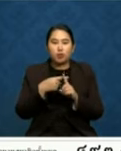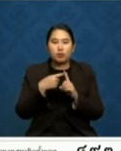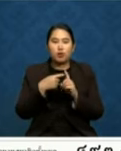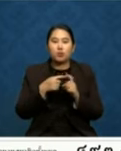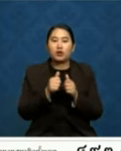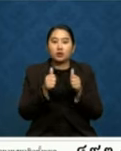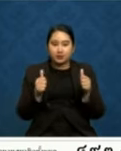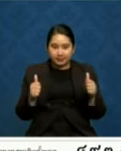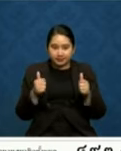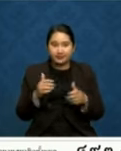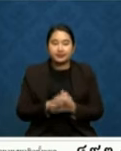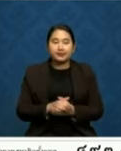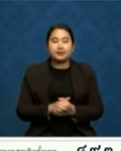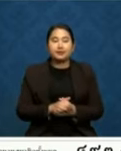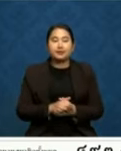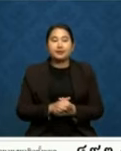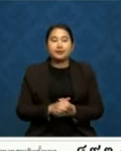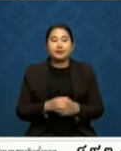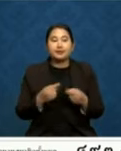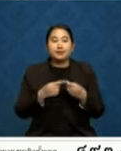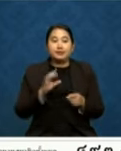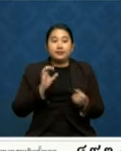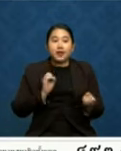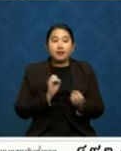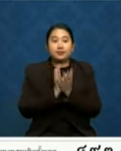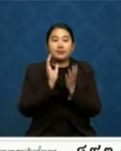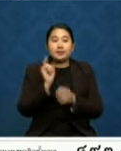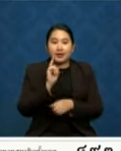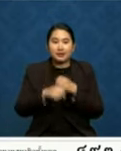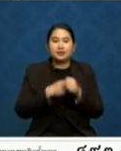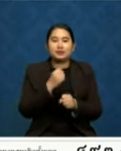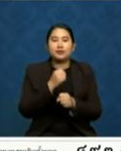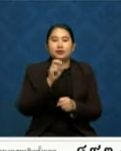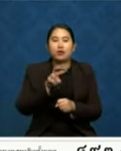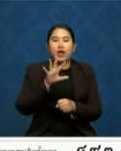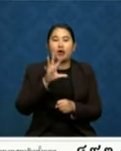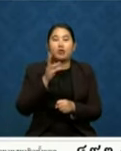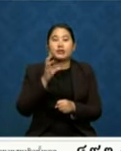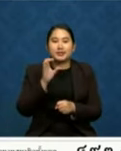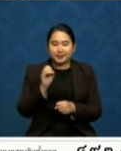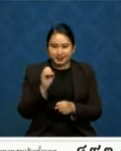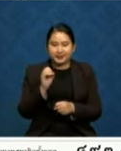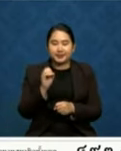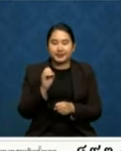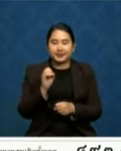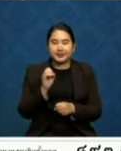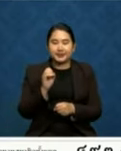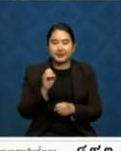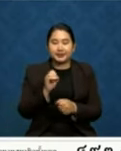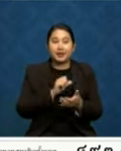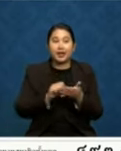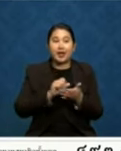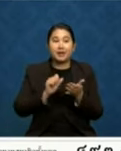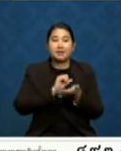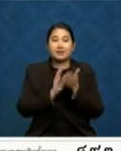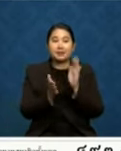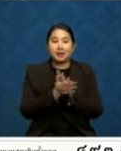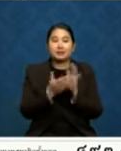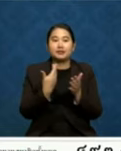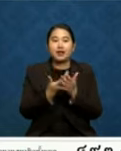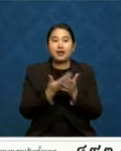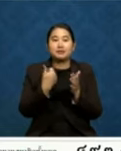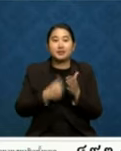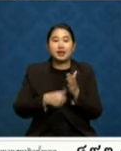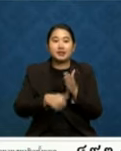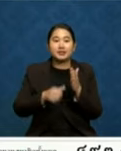ดีอยู่นะครับแต่สิ่งที่เป็นกระทบมากที่สุดเนี่ยก็คือในปีพ.ศ.2560เนี่ยนะครับที่มีการปรับอัตราโครงสร้างภาษี